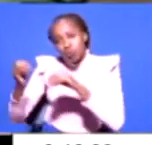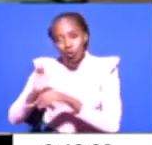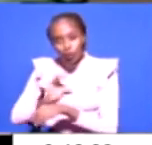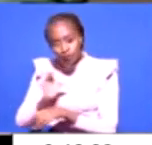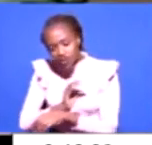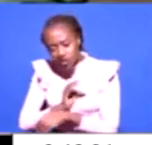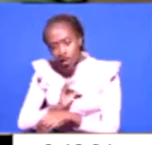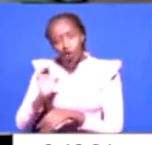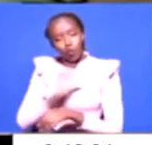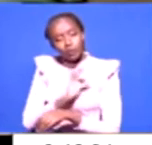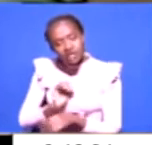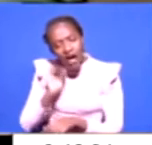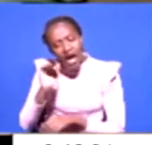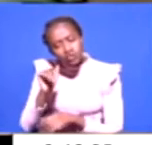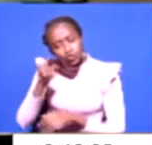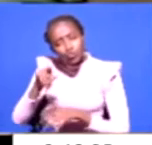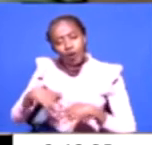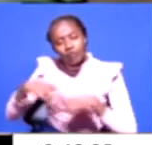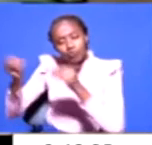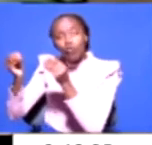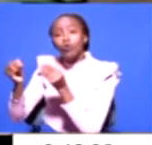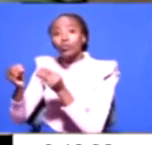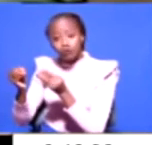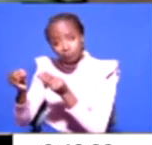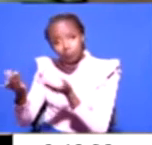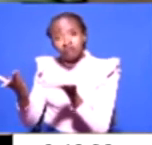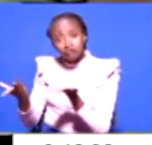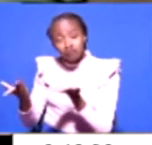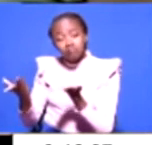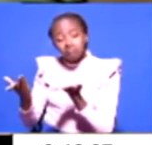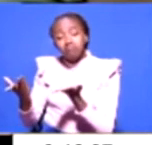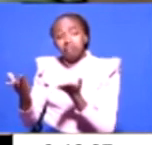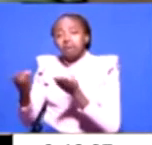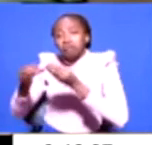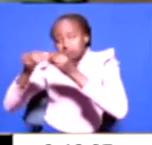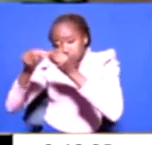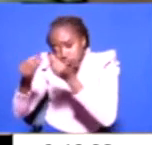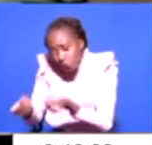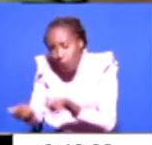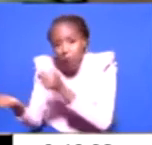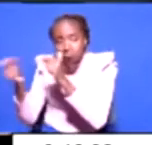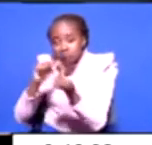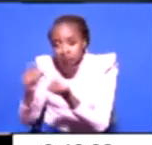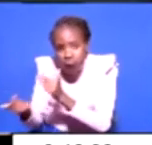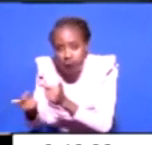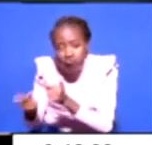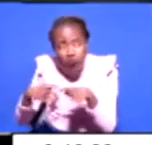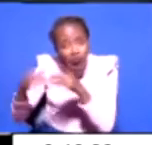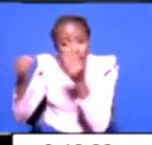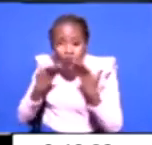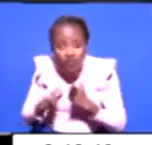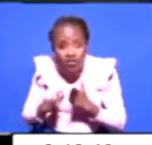kwanza, umekwenda kwenye chama kwenye dispute resolution tayari. Mimi naamini kwamba hizi